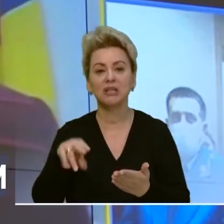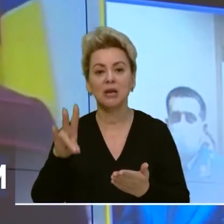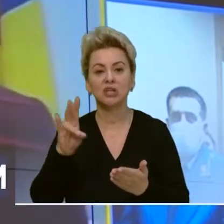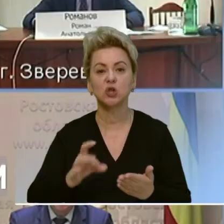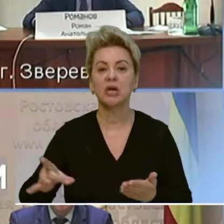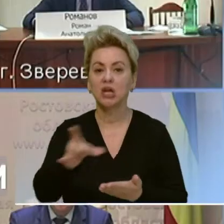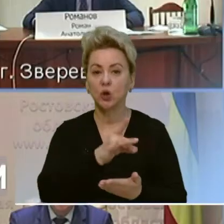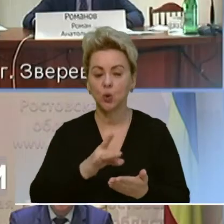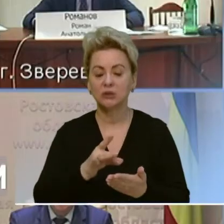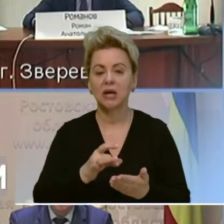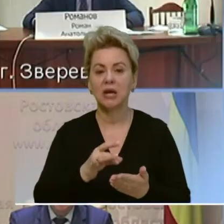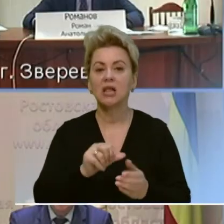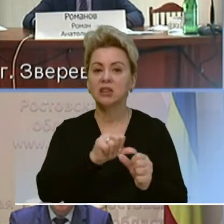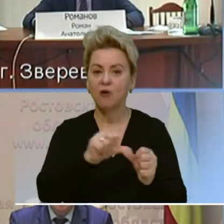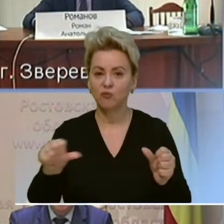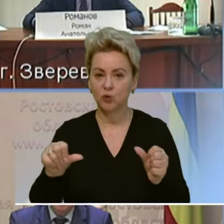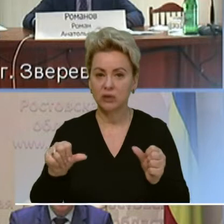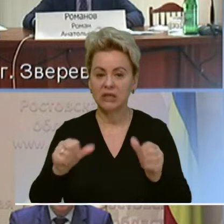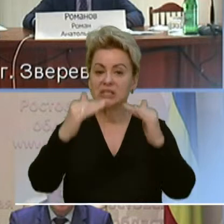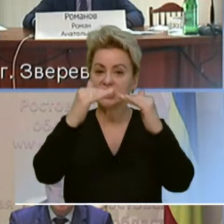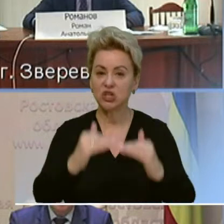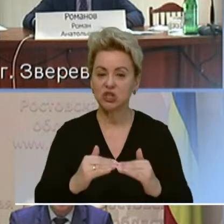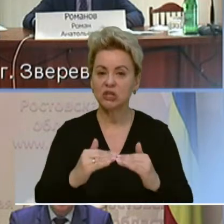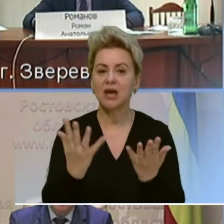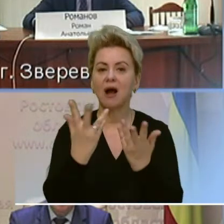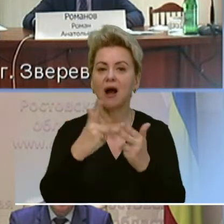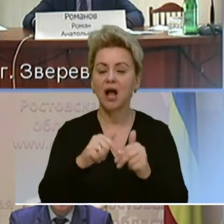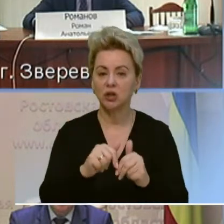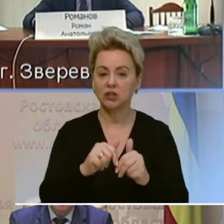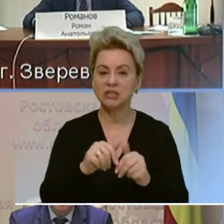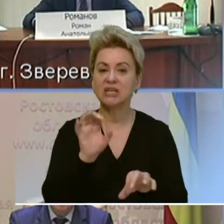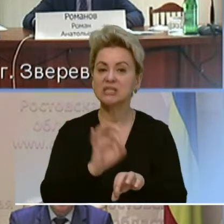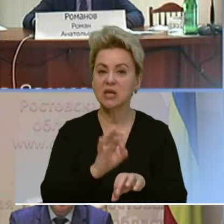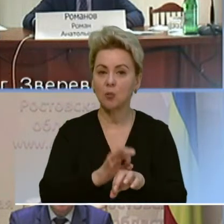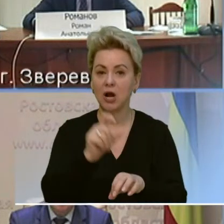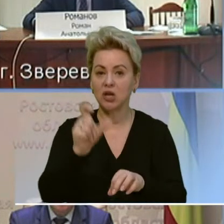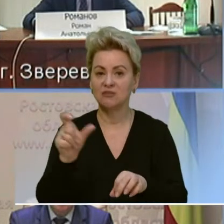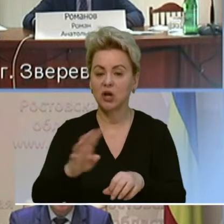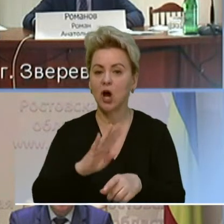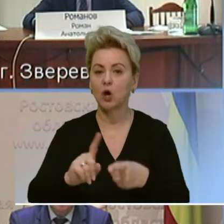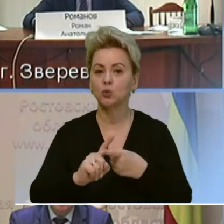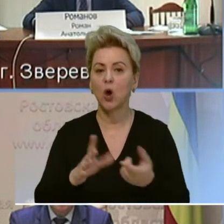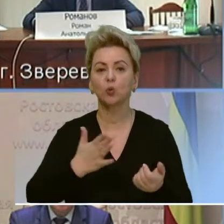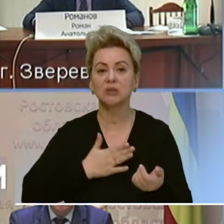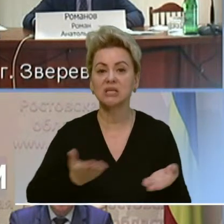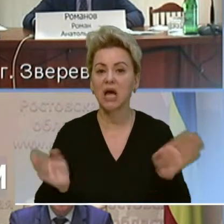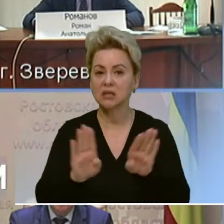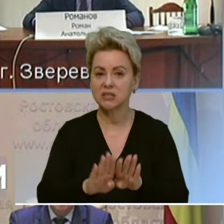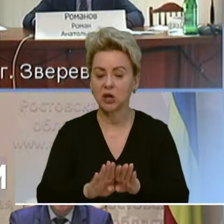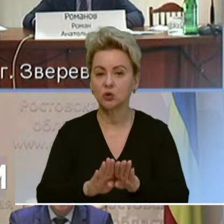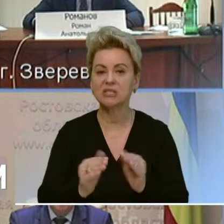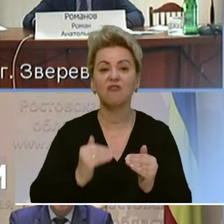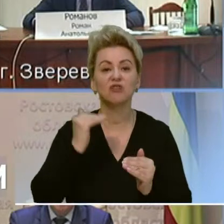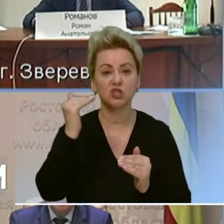Роспотребнадзора региона. На фоне снижения количества заболевших ковидом у нас остается